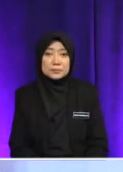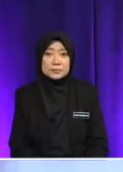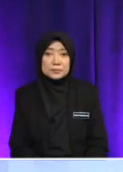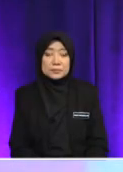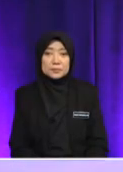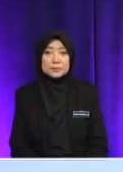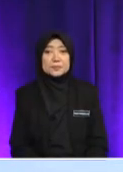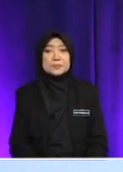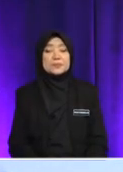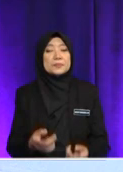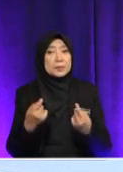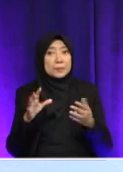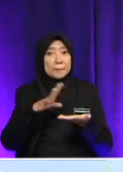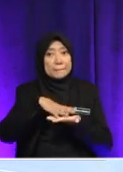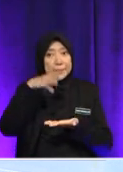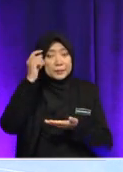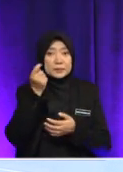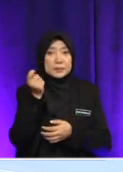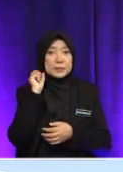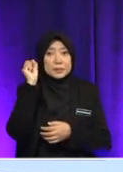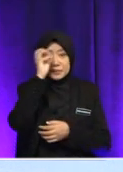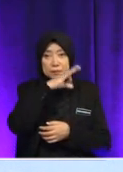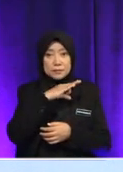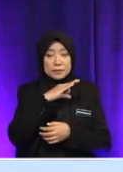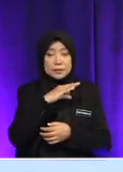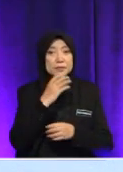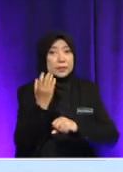Baiklah kita telah pelajari tentang sifat-sifat